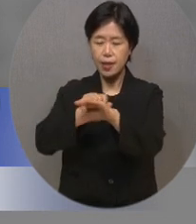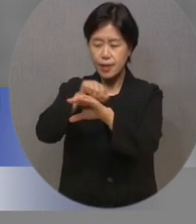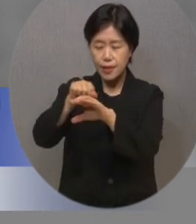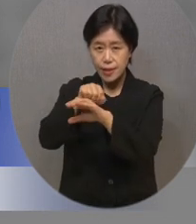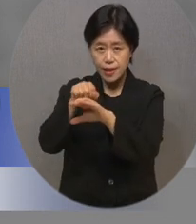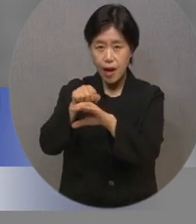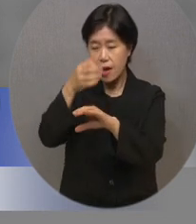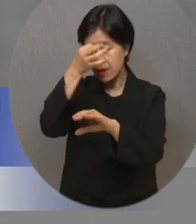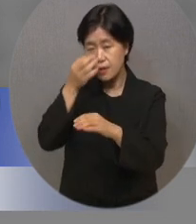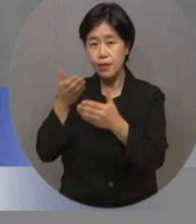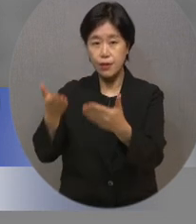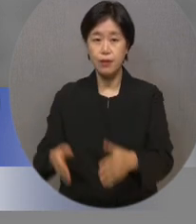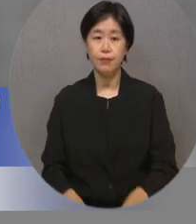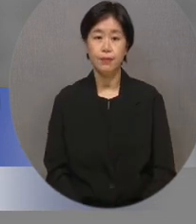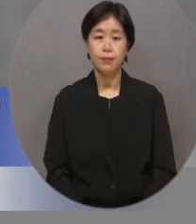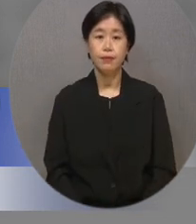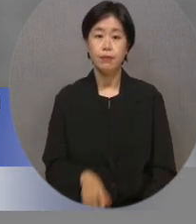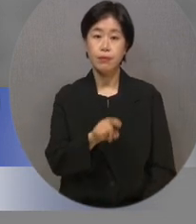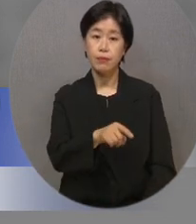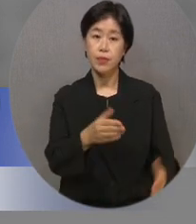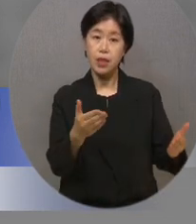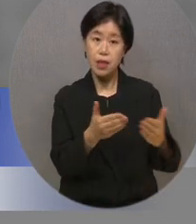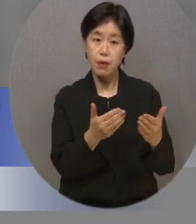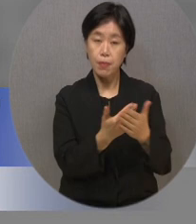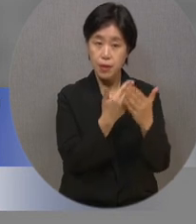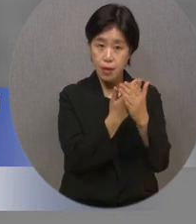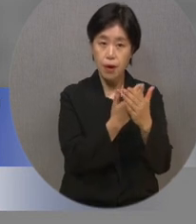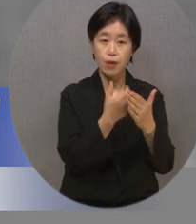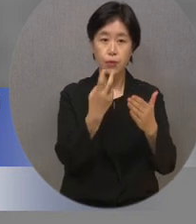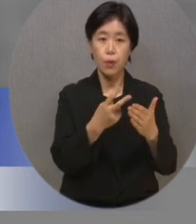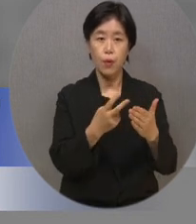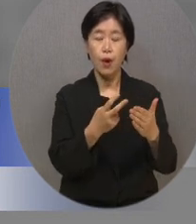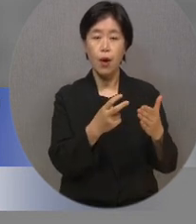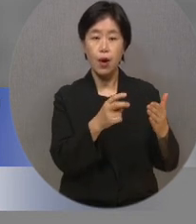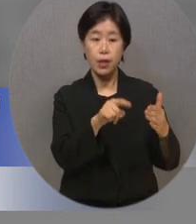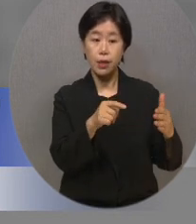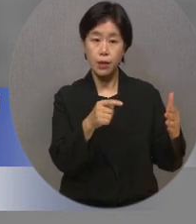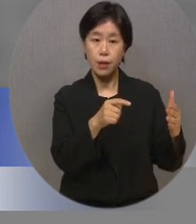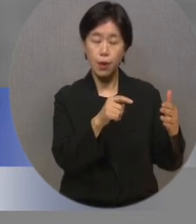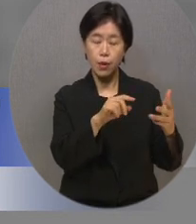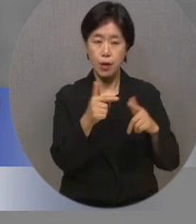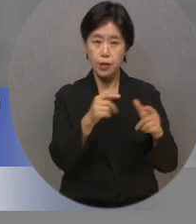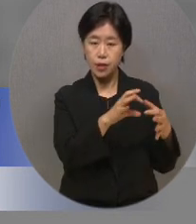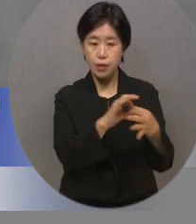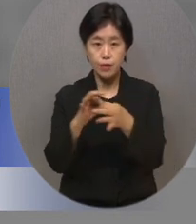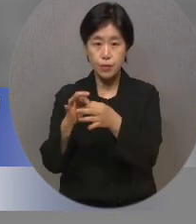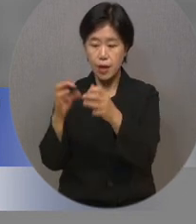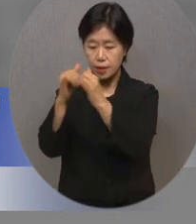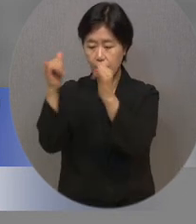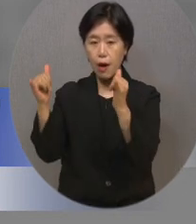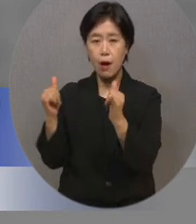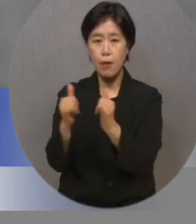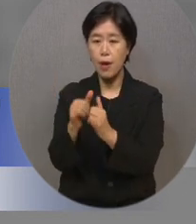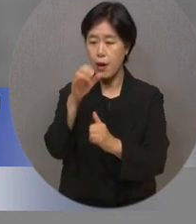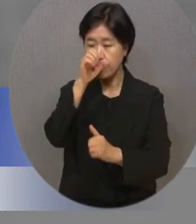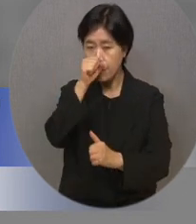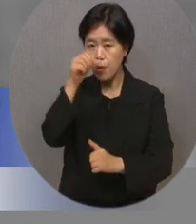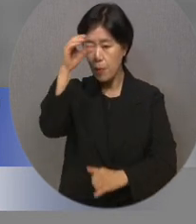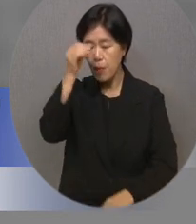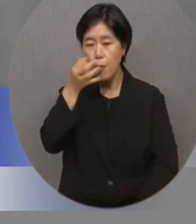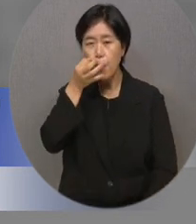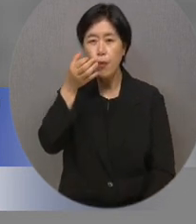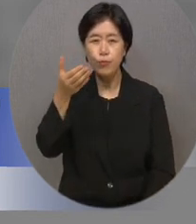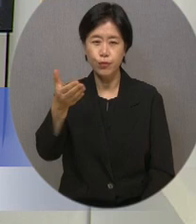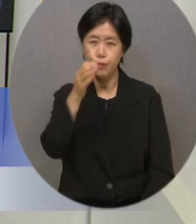공단은 중증장애인 직무개발 훈련과 공원 활동이 지역사회에 좋은 모범 사례가 되길 바란다고 말했습니다